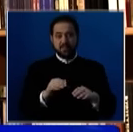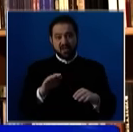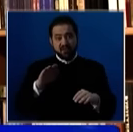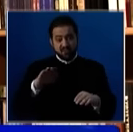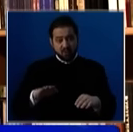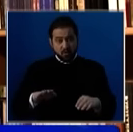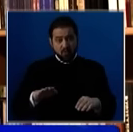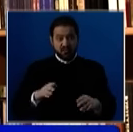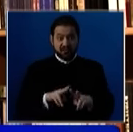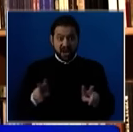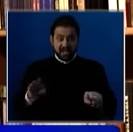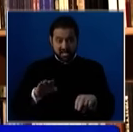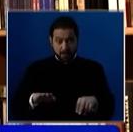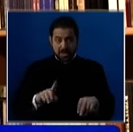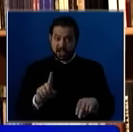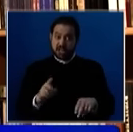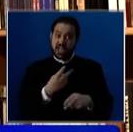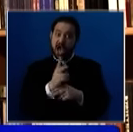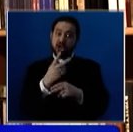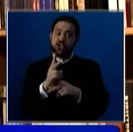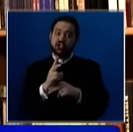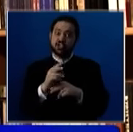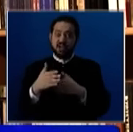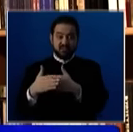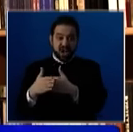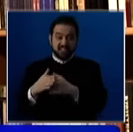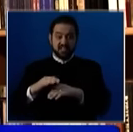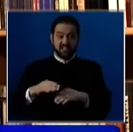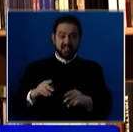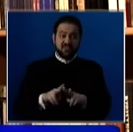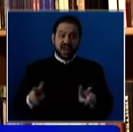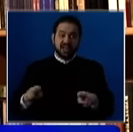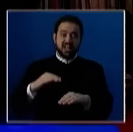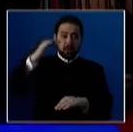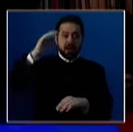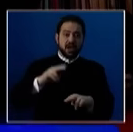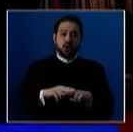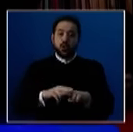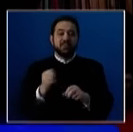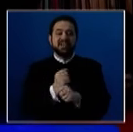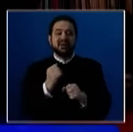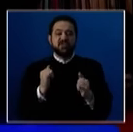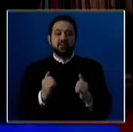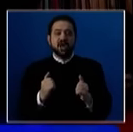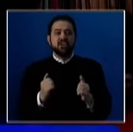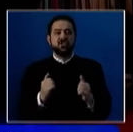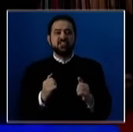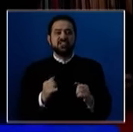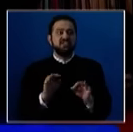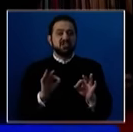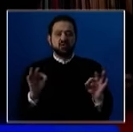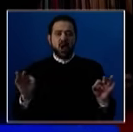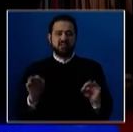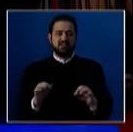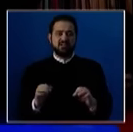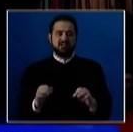cel mare. Dar cu toate acestea, fiul cel mare rămâne rece. Cum sunt aceste situații când vedem că Dumnezeu sau cineva oferă atât de multă